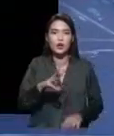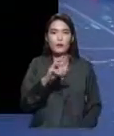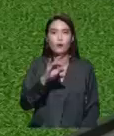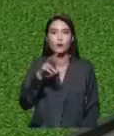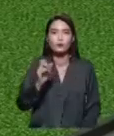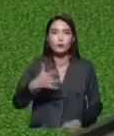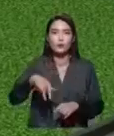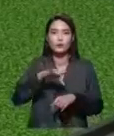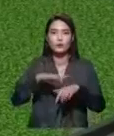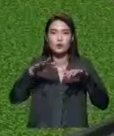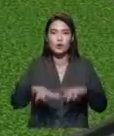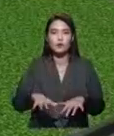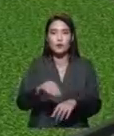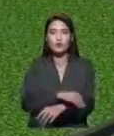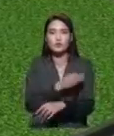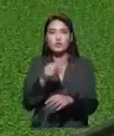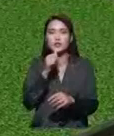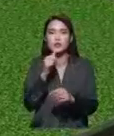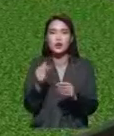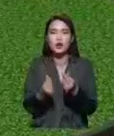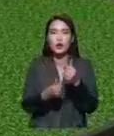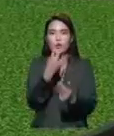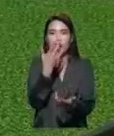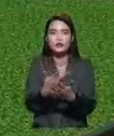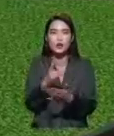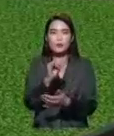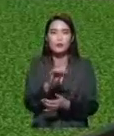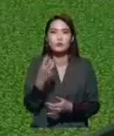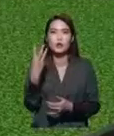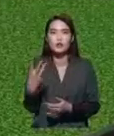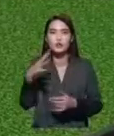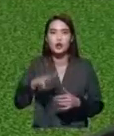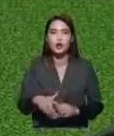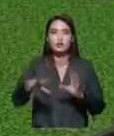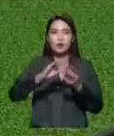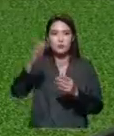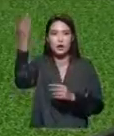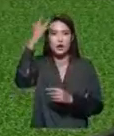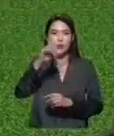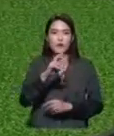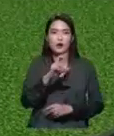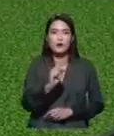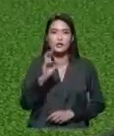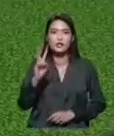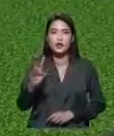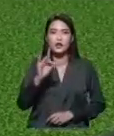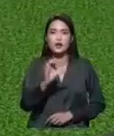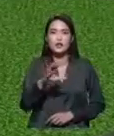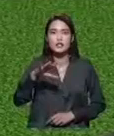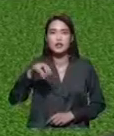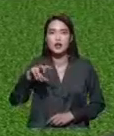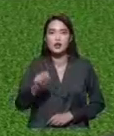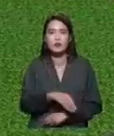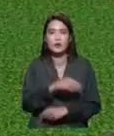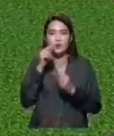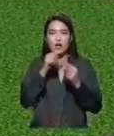Монпелье қаласында өтіп жатқан жұптық сында өнер көрсетті. Бублик пен Шевченко кортта америкалық Эван Кинг Рис Талдер жұбына